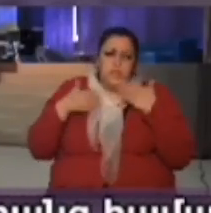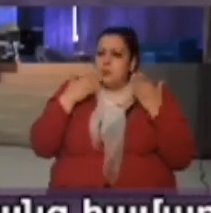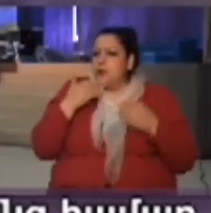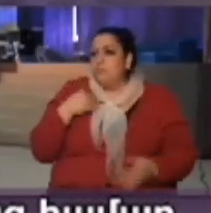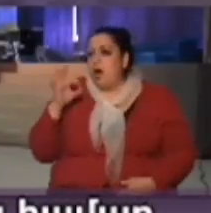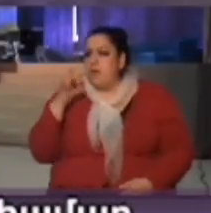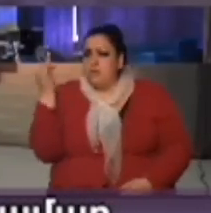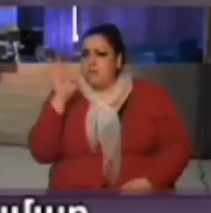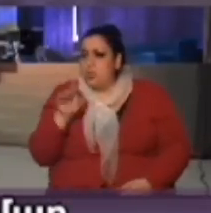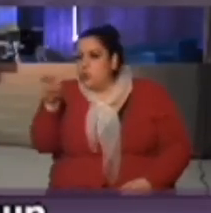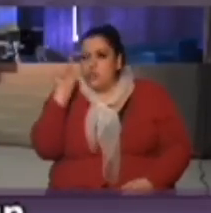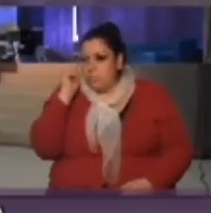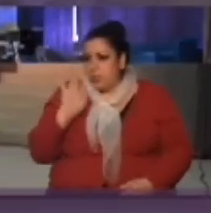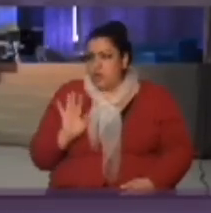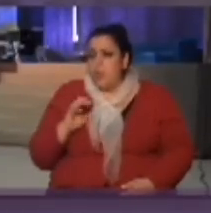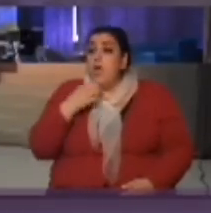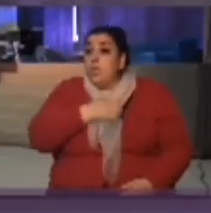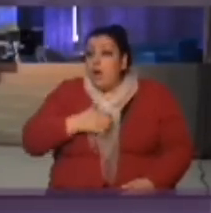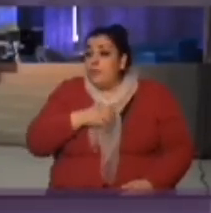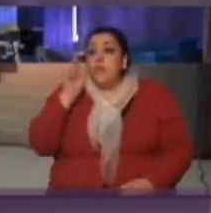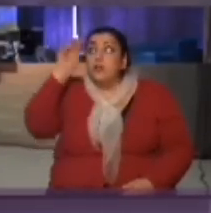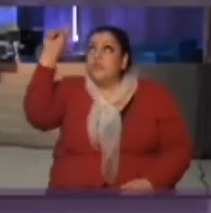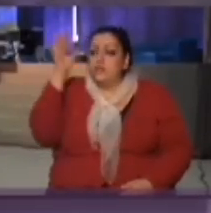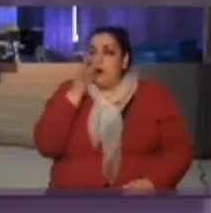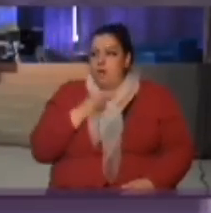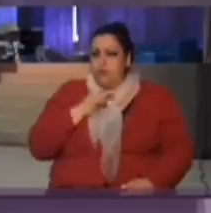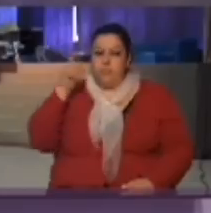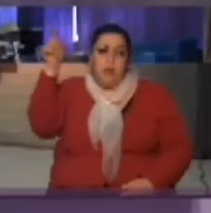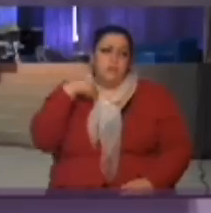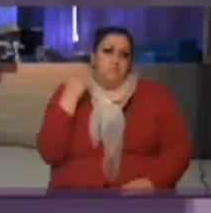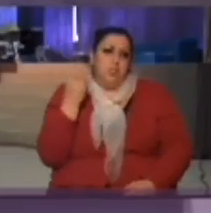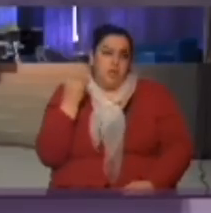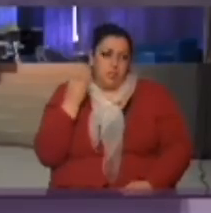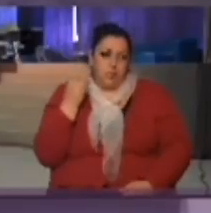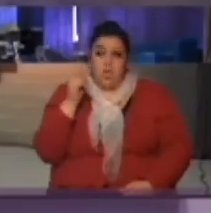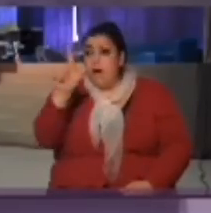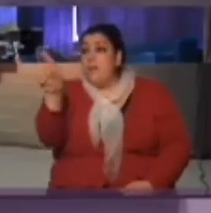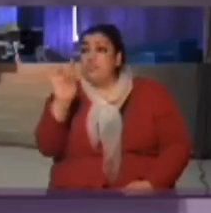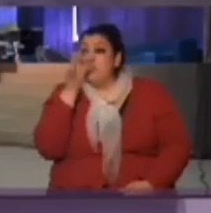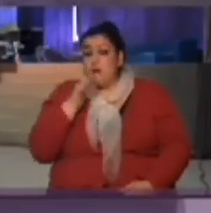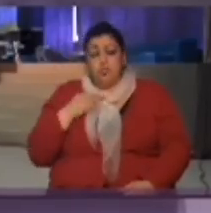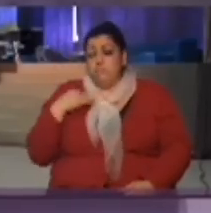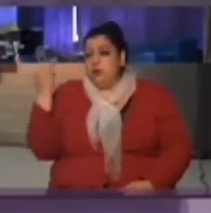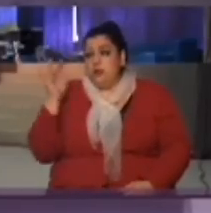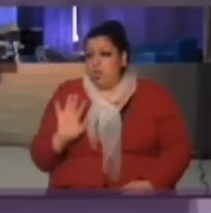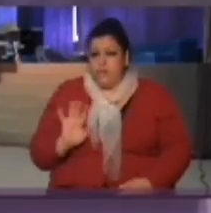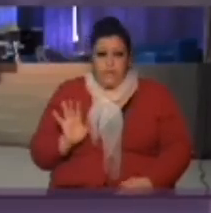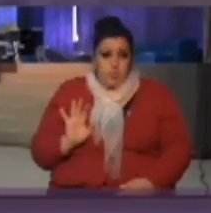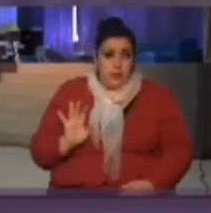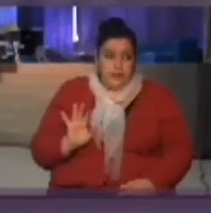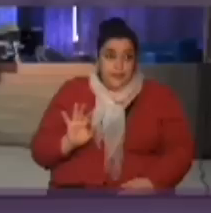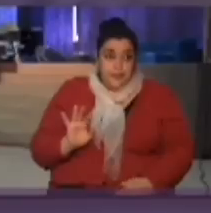մտածում, ես մտածում, թե Աստված ինչ է ասում, ու դա իմ համար ամենաբարձրն է, ամին,